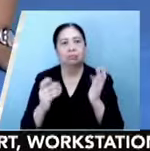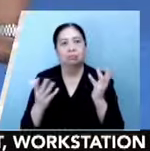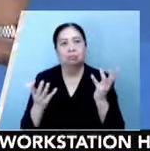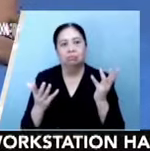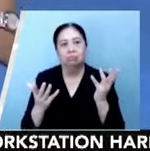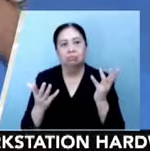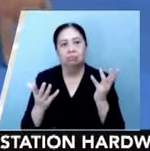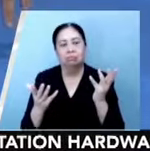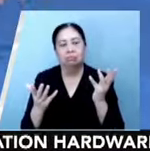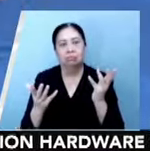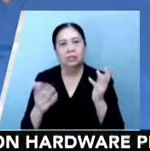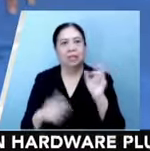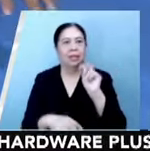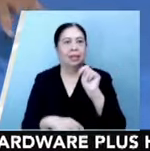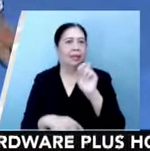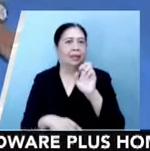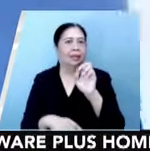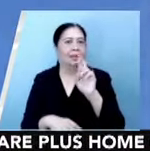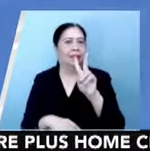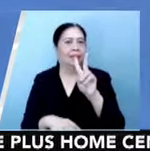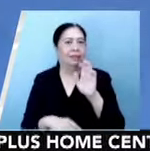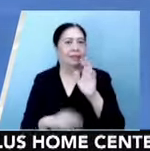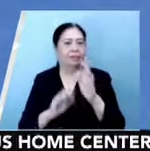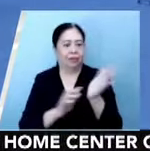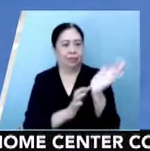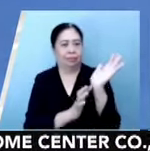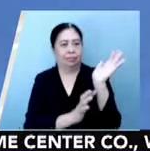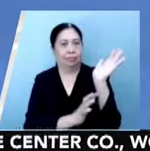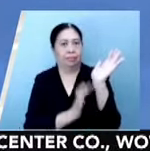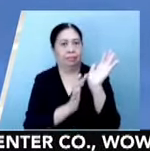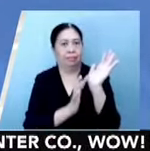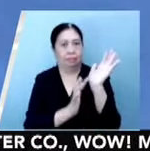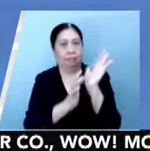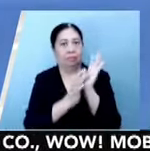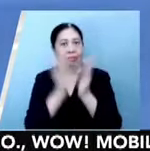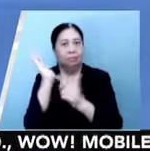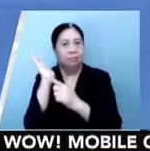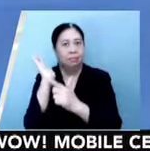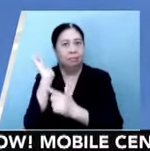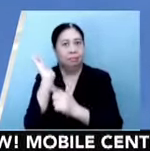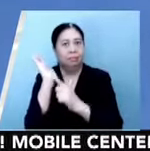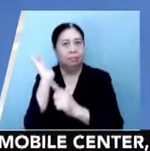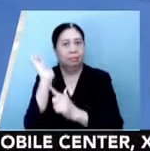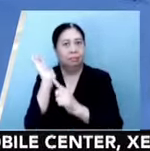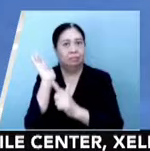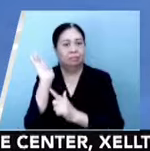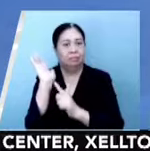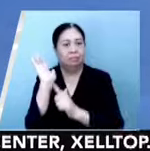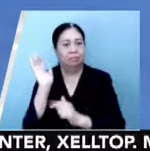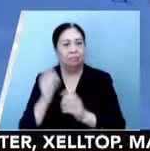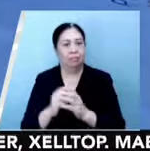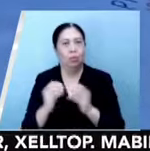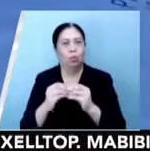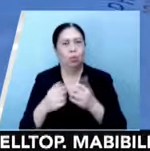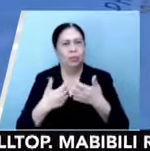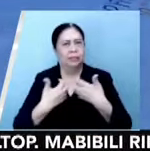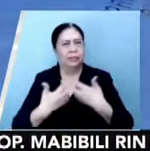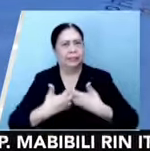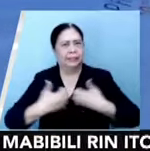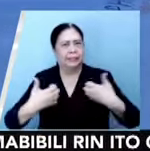Yung nerve po kasi sa kamay. And go like this po. Para ma-stretch po yung mga muscles dito